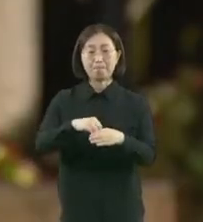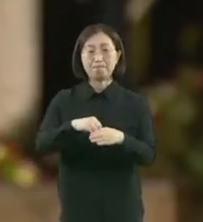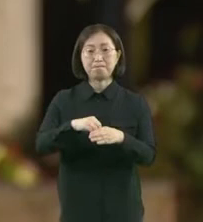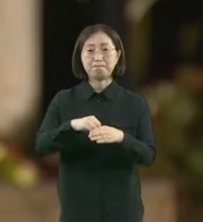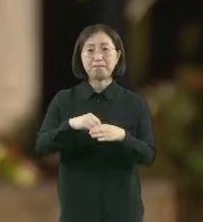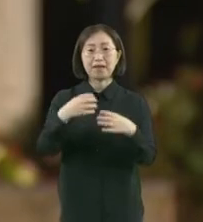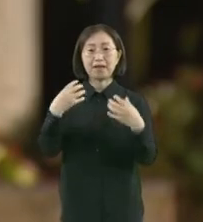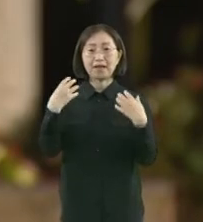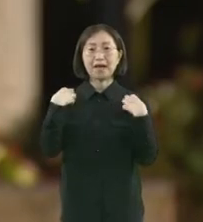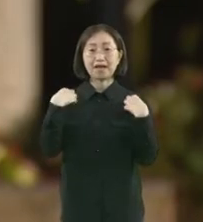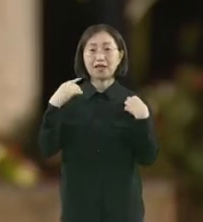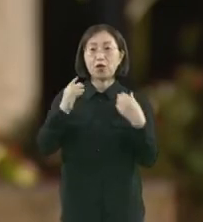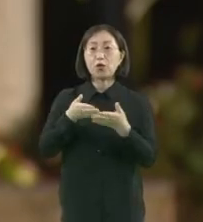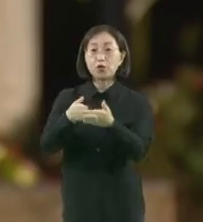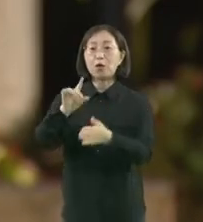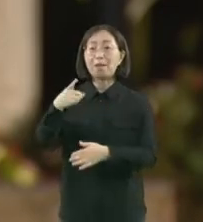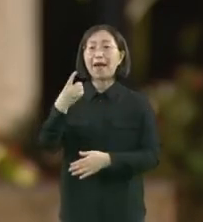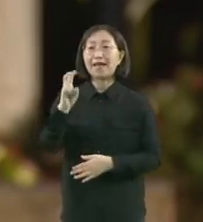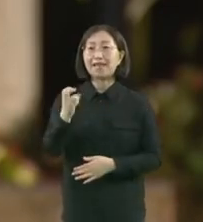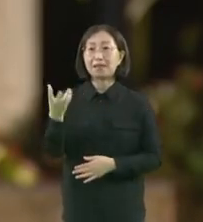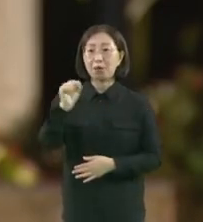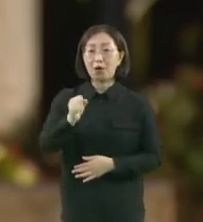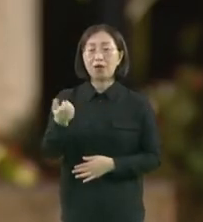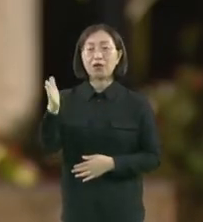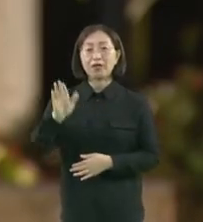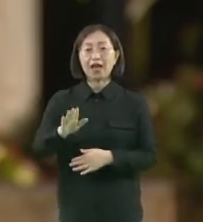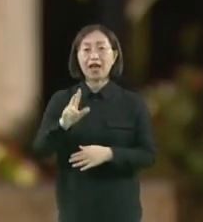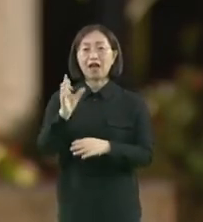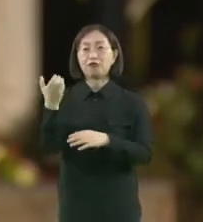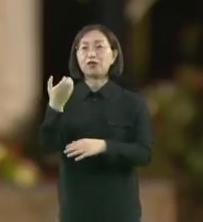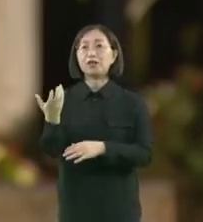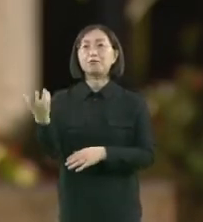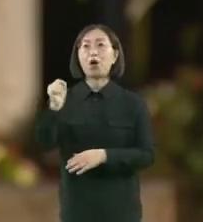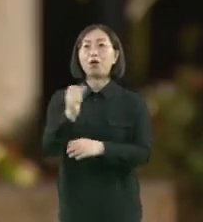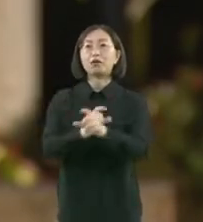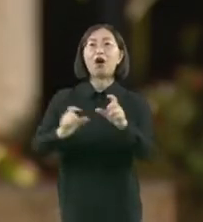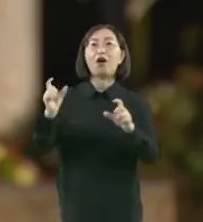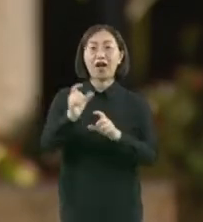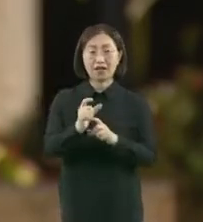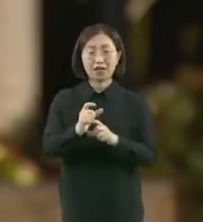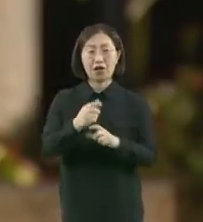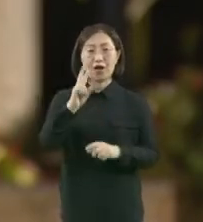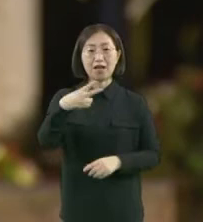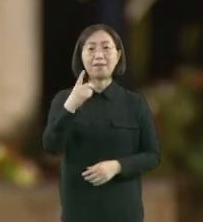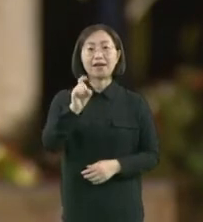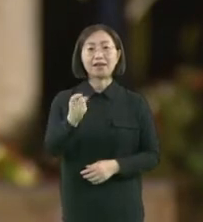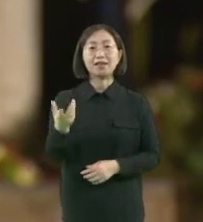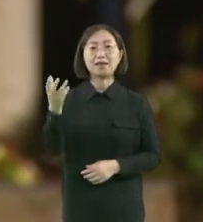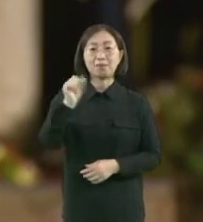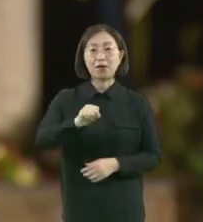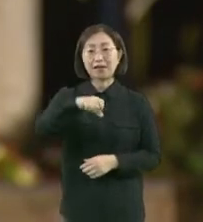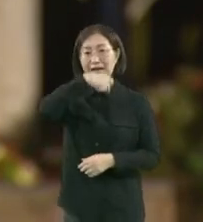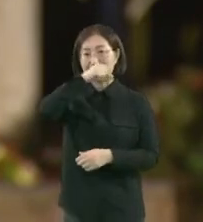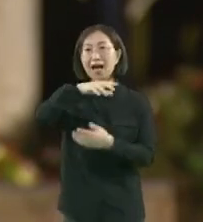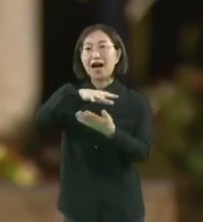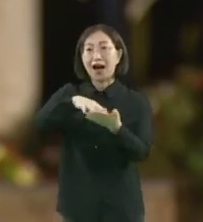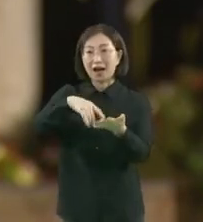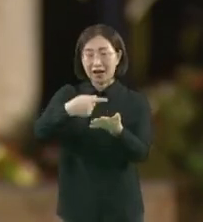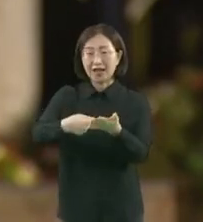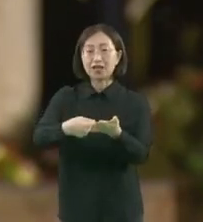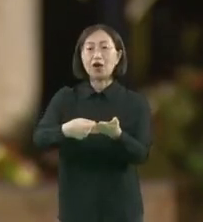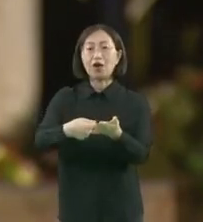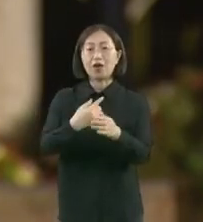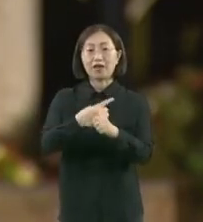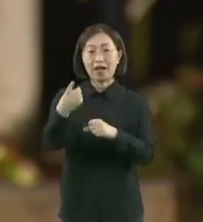방사청에서 120억을 요구했는데 대통령께서 90억을 얹어서 210억을 이번 예산에 태워서